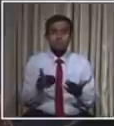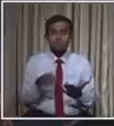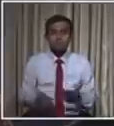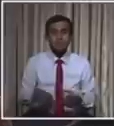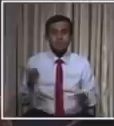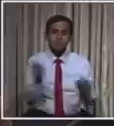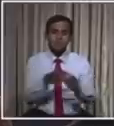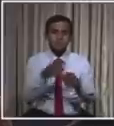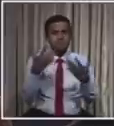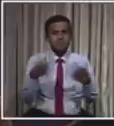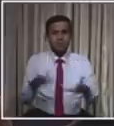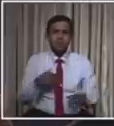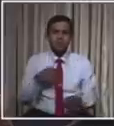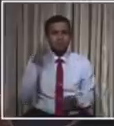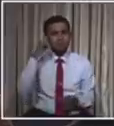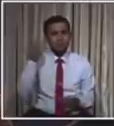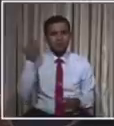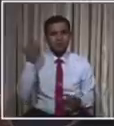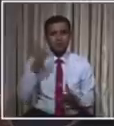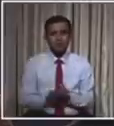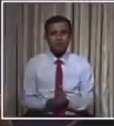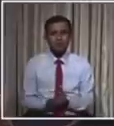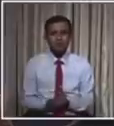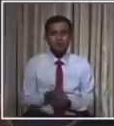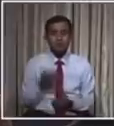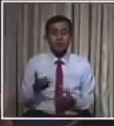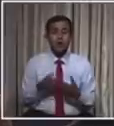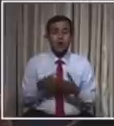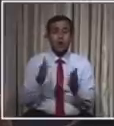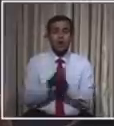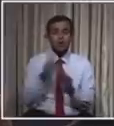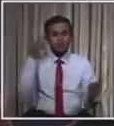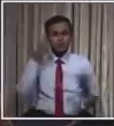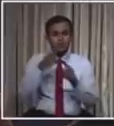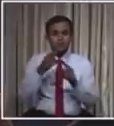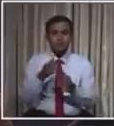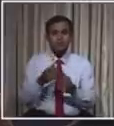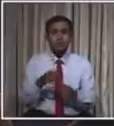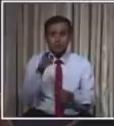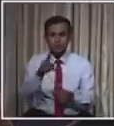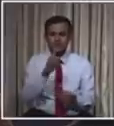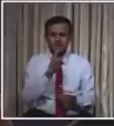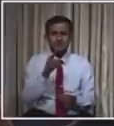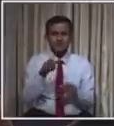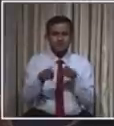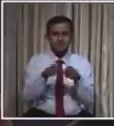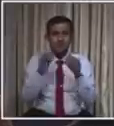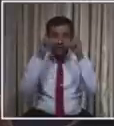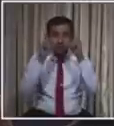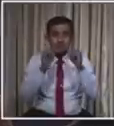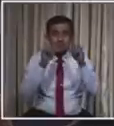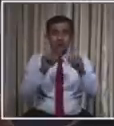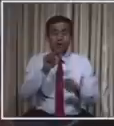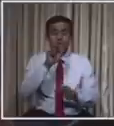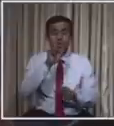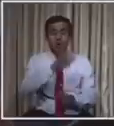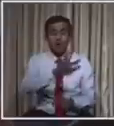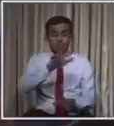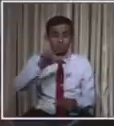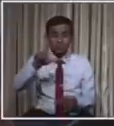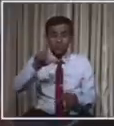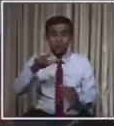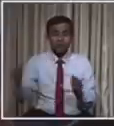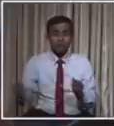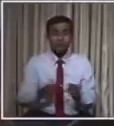මරලා දාලාද කියලා අපි දන්නේ නැහැ එතකොට මේ සියල්ල පිළිබඳව ඔය කියන විදියට දැනුවත් කරපු 97 වතාවක් තොරතුරු